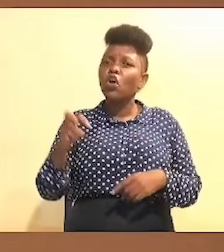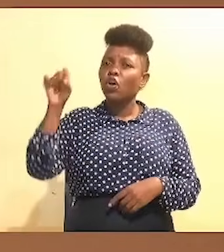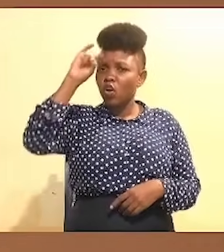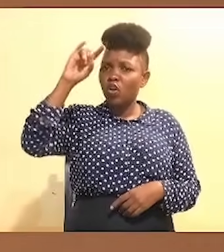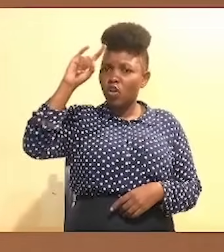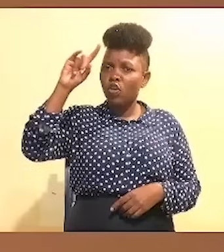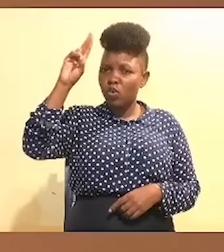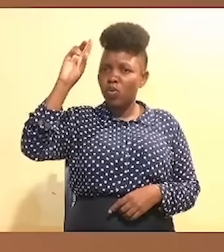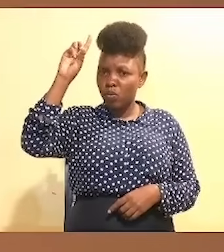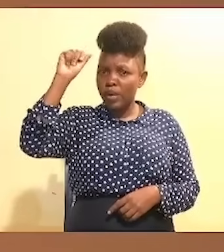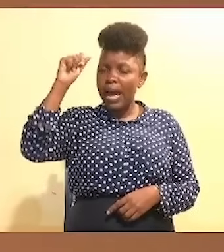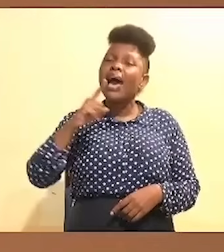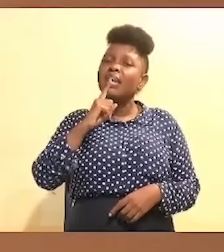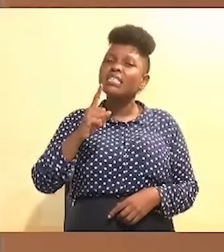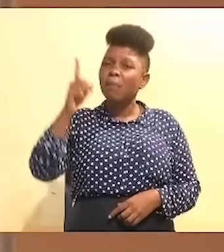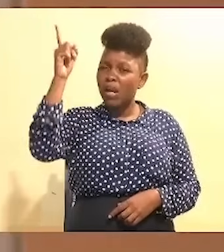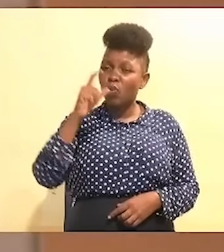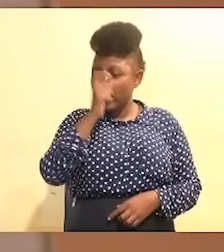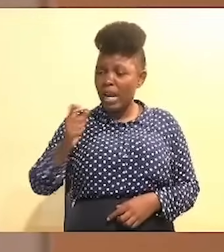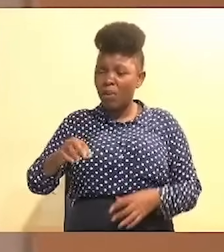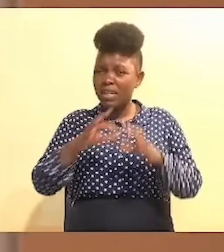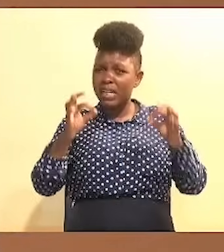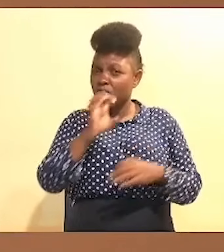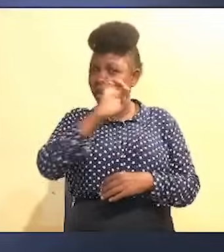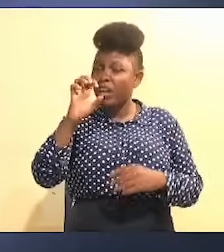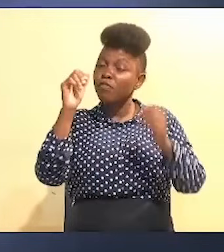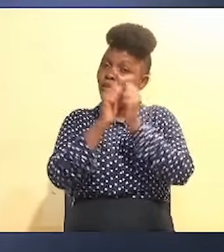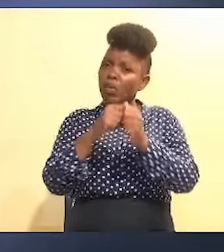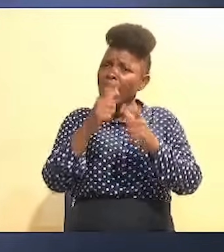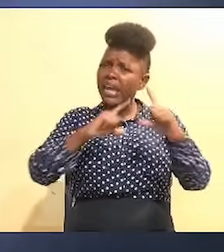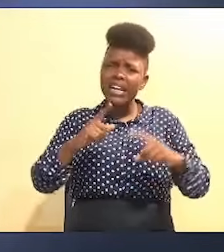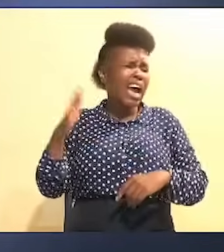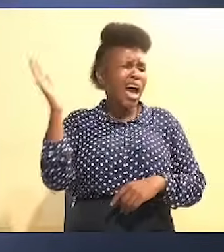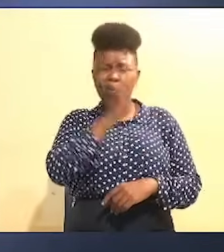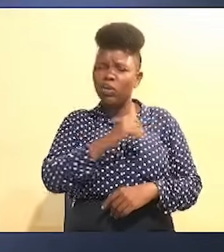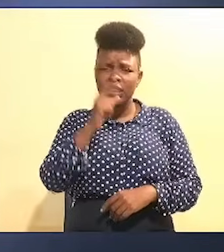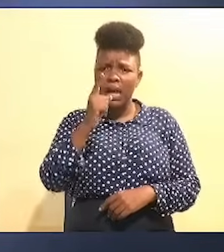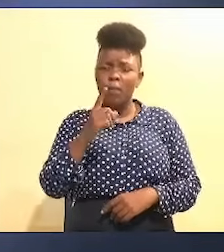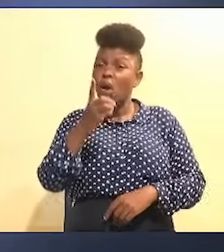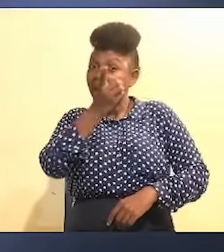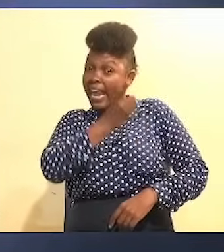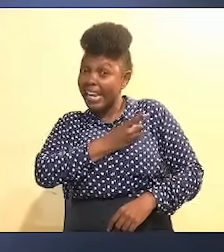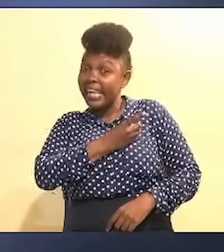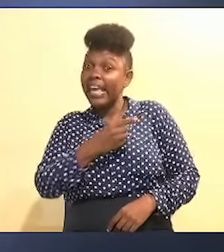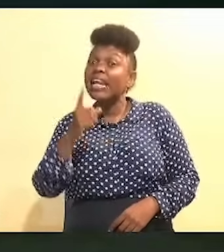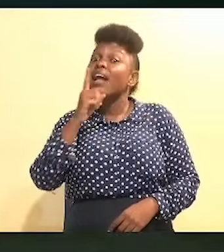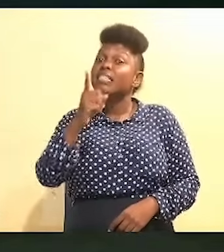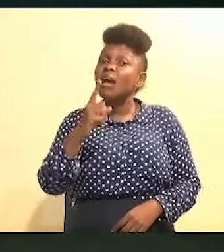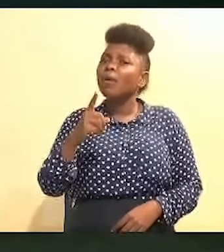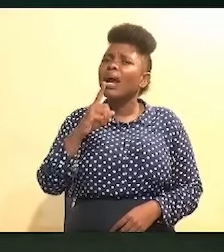anakuja na watakatifu 10,000. Lakini hakuishia hapo. Danieli alitamka, anasema Mungu wa